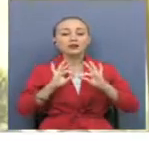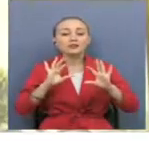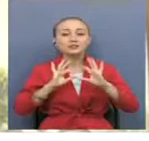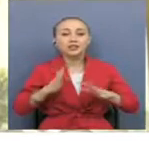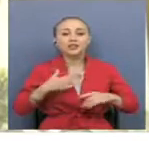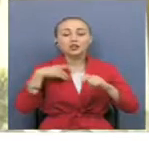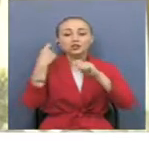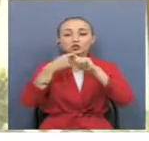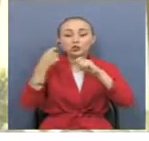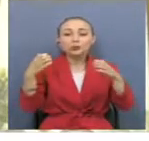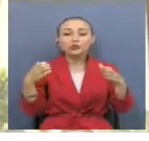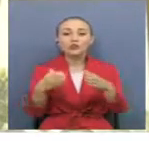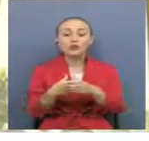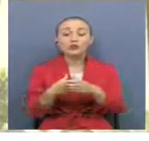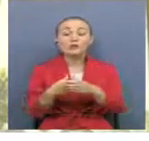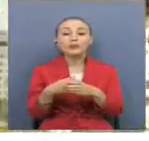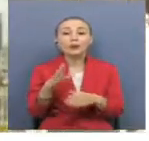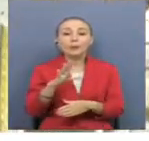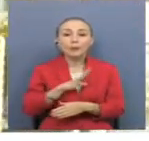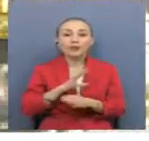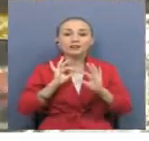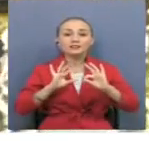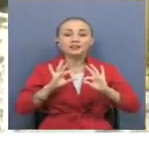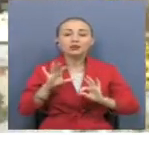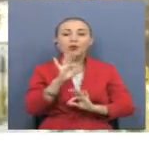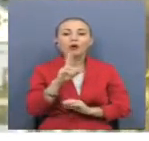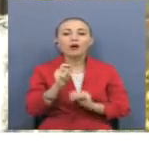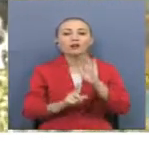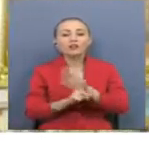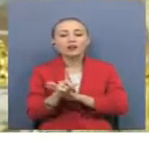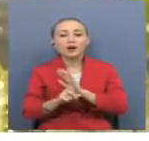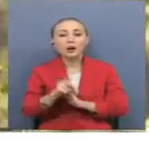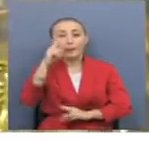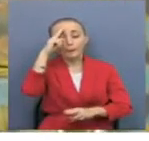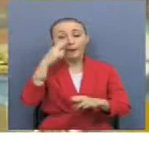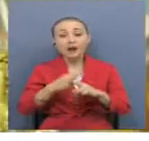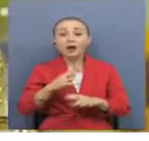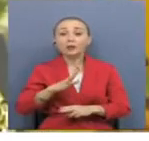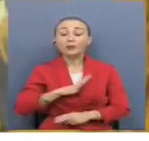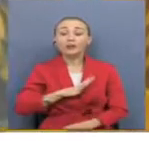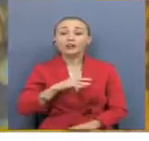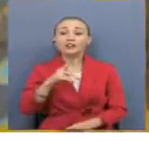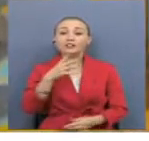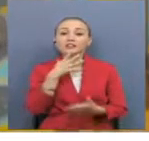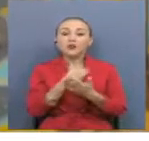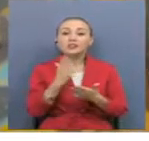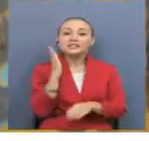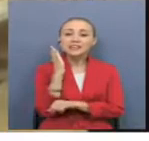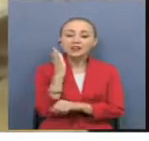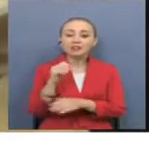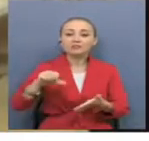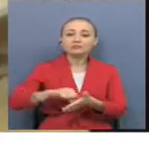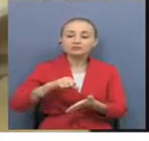Біздің үйде барлығы да сурет салатын, бәрінің де шұғылданатын ісі болатын. Ағам ағаштан мүсіндер ойып жасаса, мен өзімді түрлі